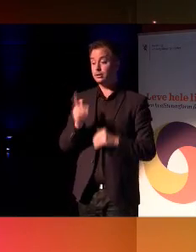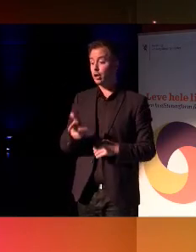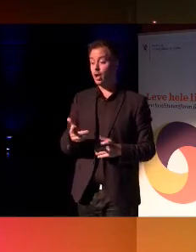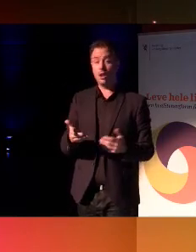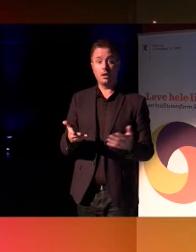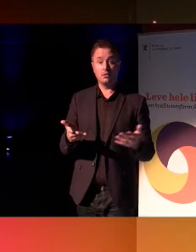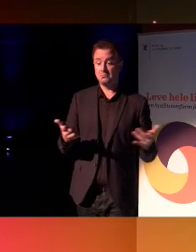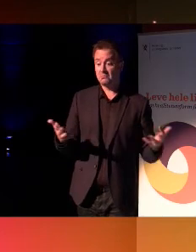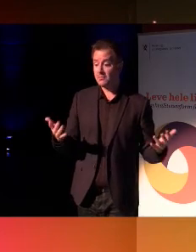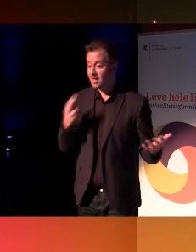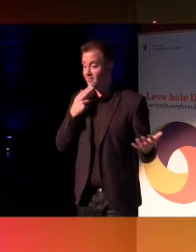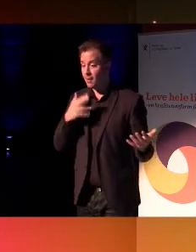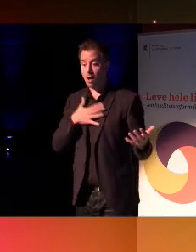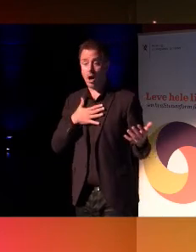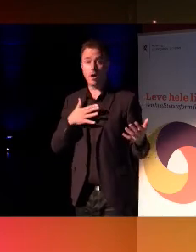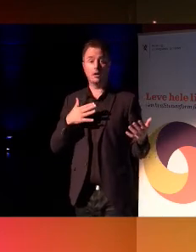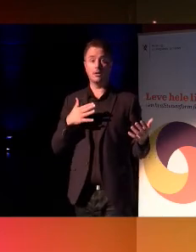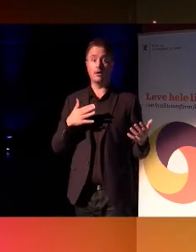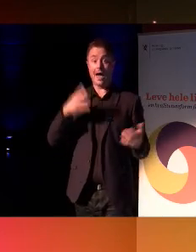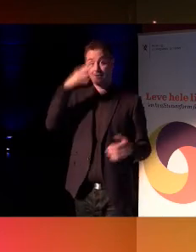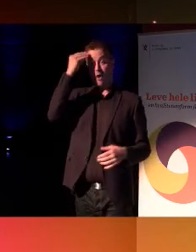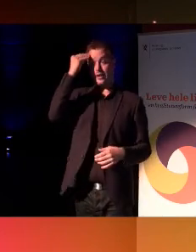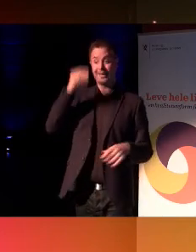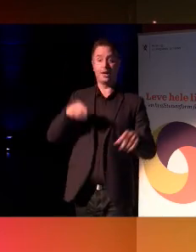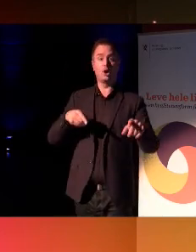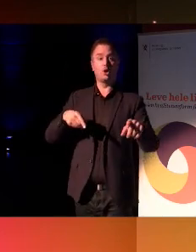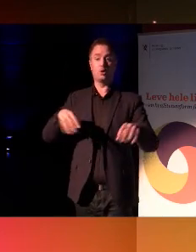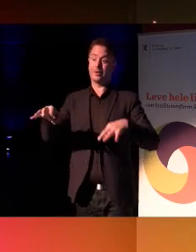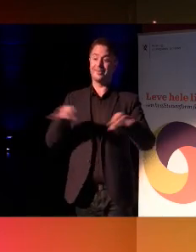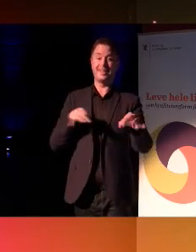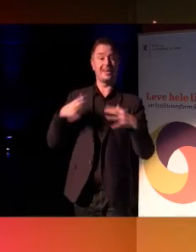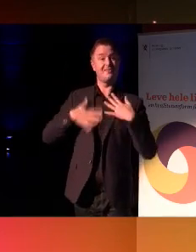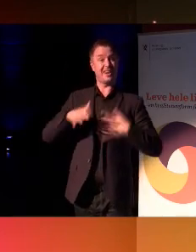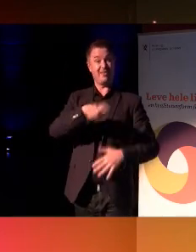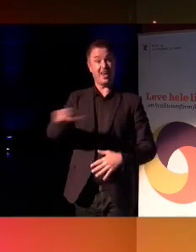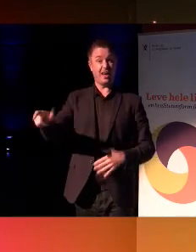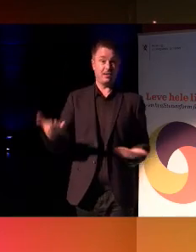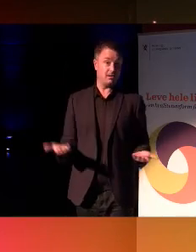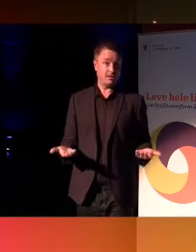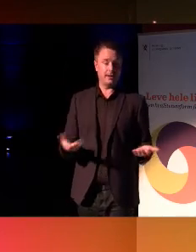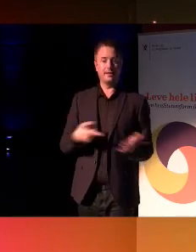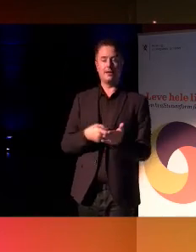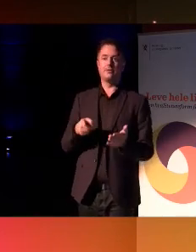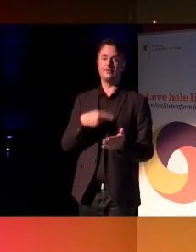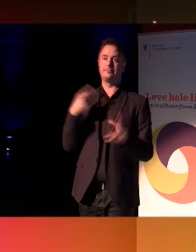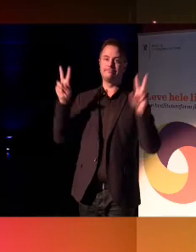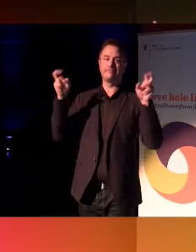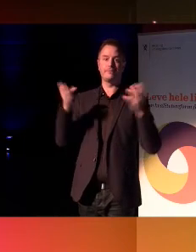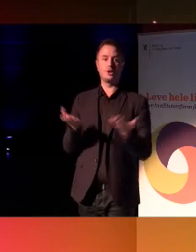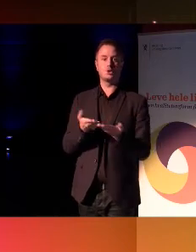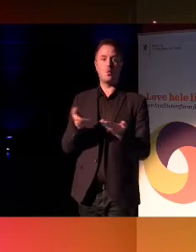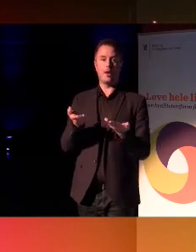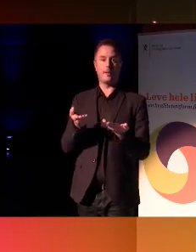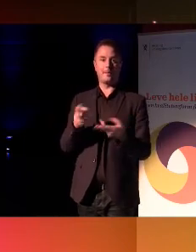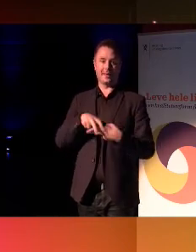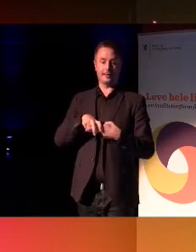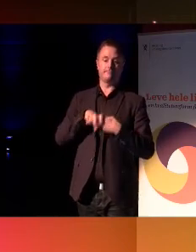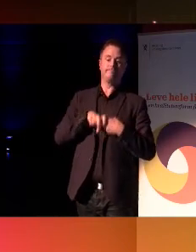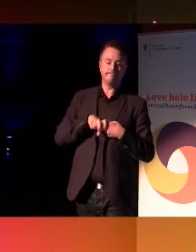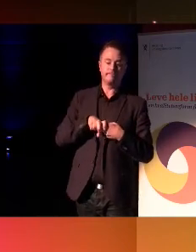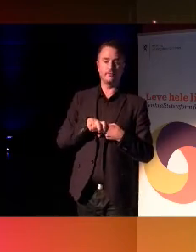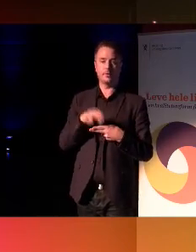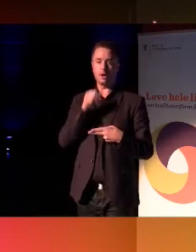noe som gikk på frivillighet. Så vi ble også satt litt på skolebenken og tok en utdannelse i tillegg.